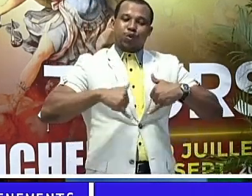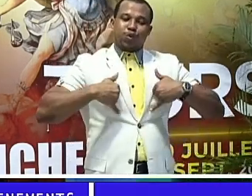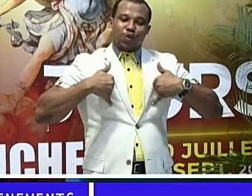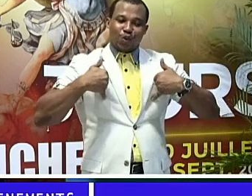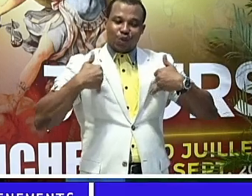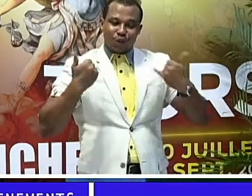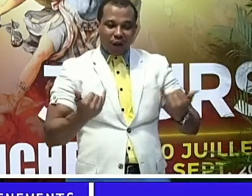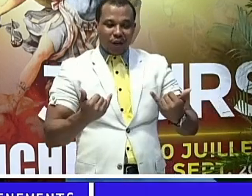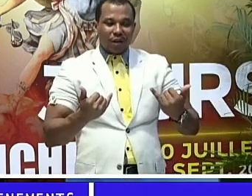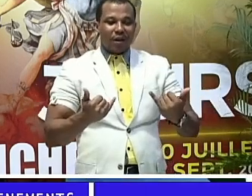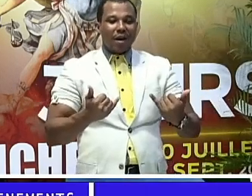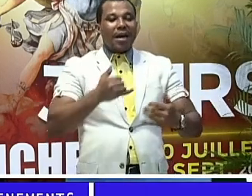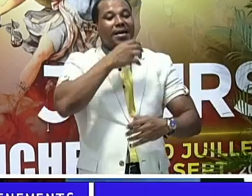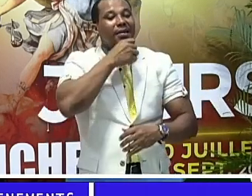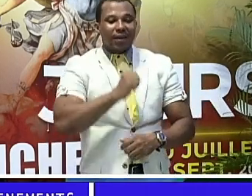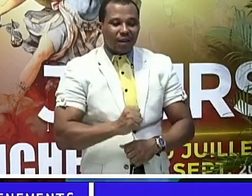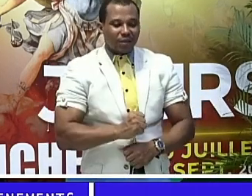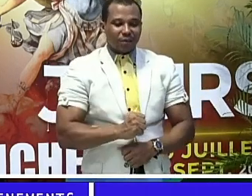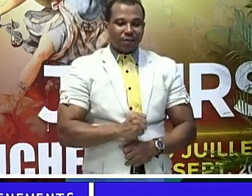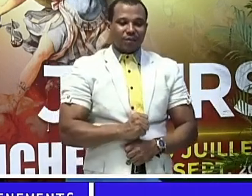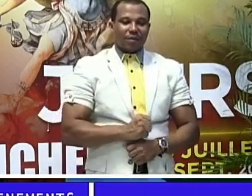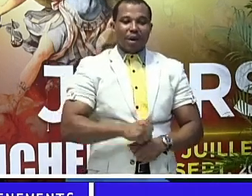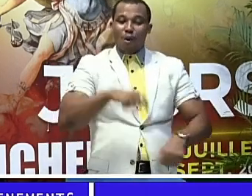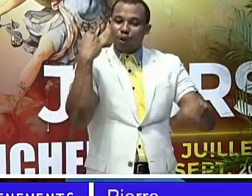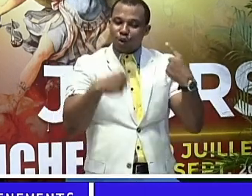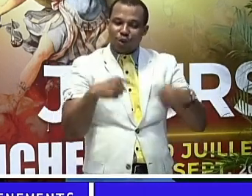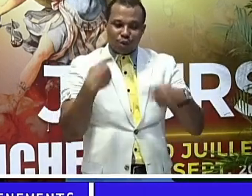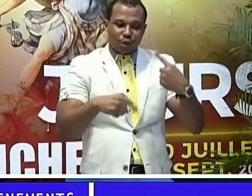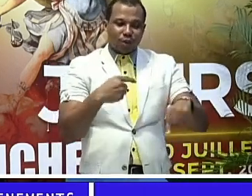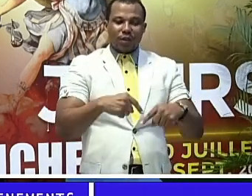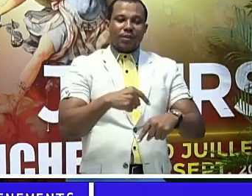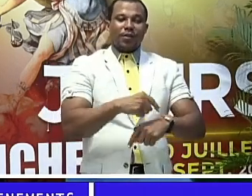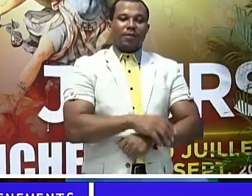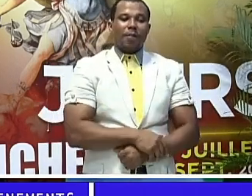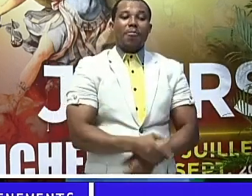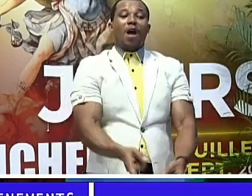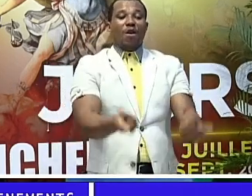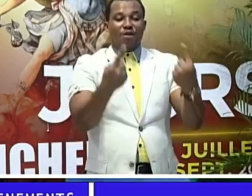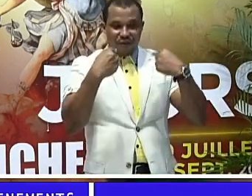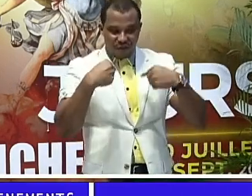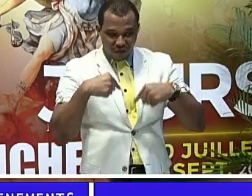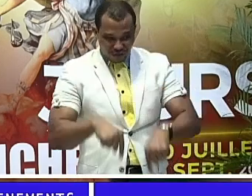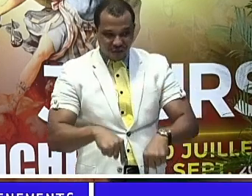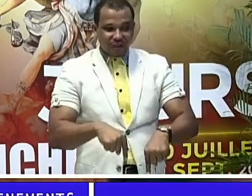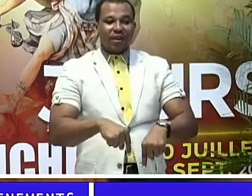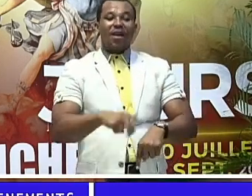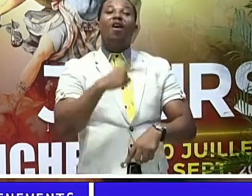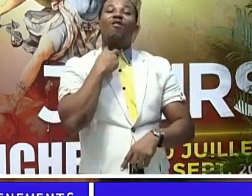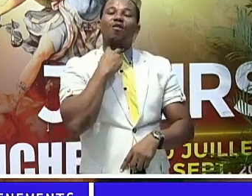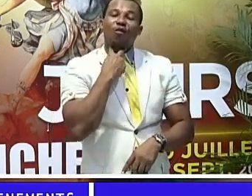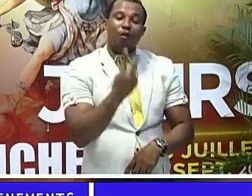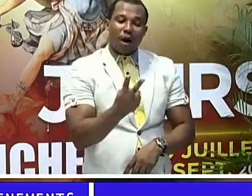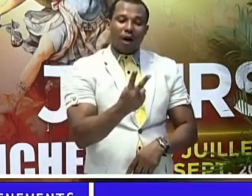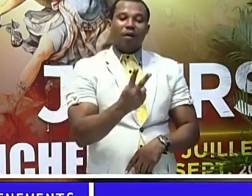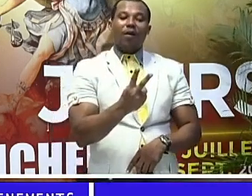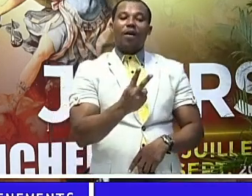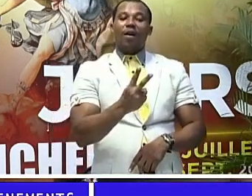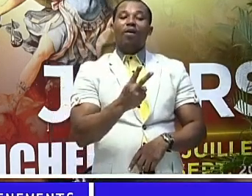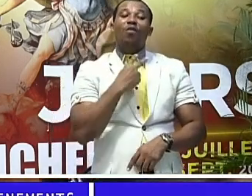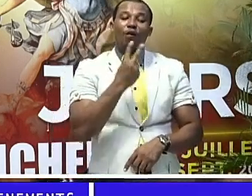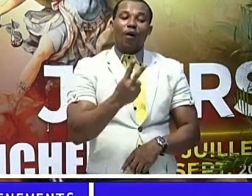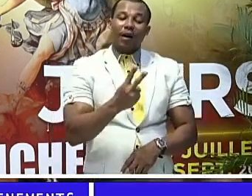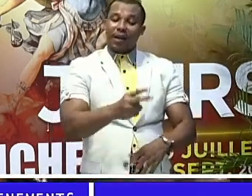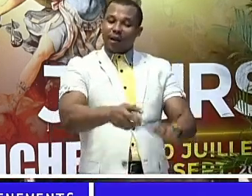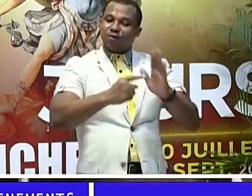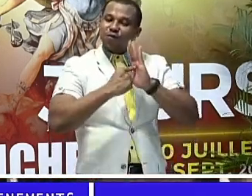mon dégât, voir bon. Mais vini, ma histoire est de corriger voix, ou à entrer dans la ligne de voix, il y a des gens qui